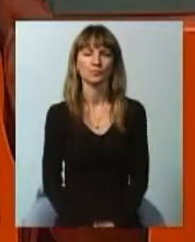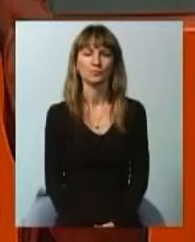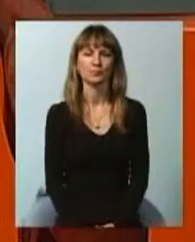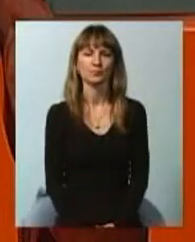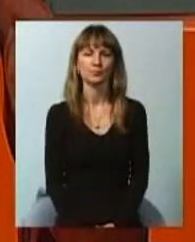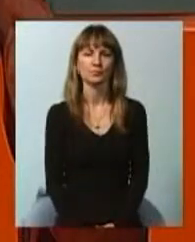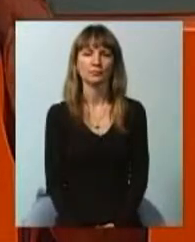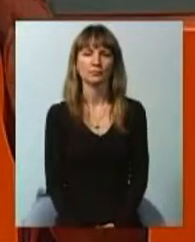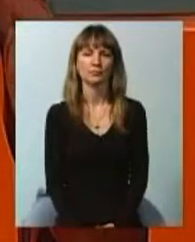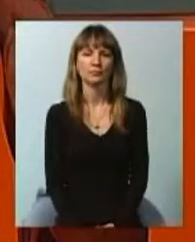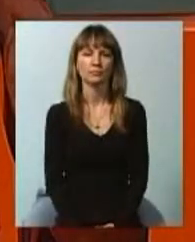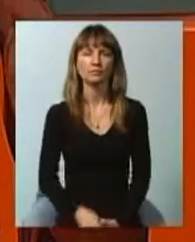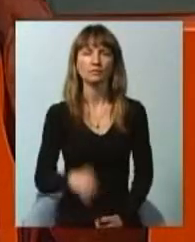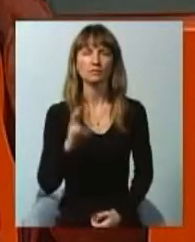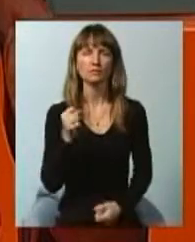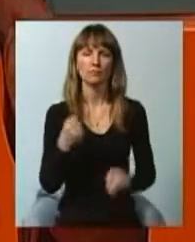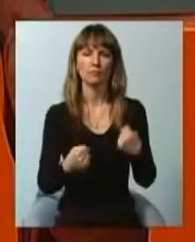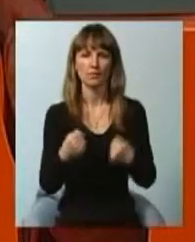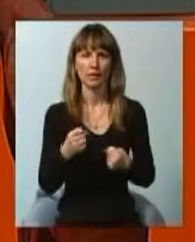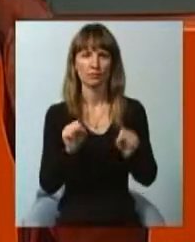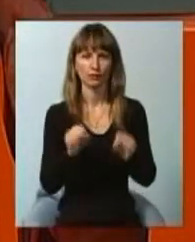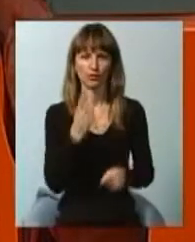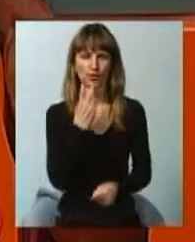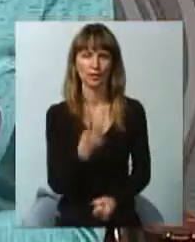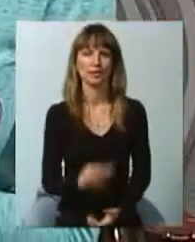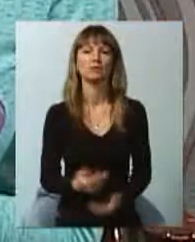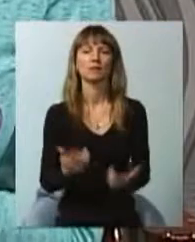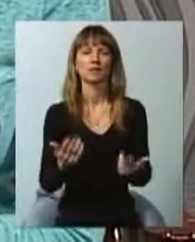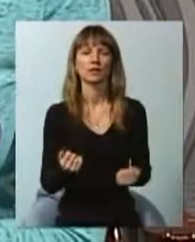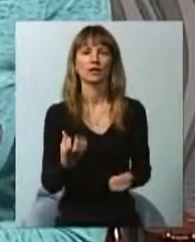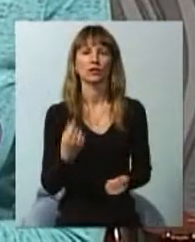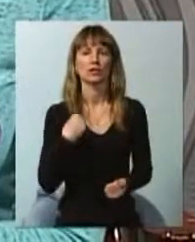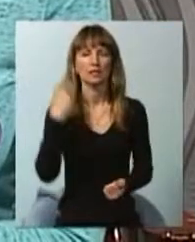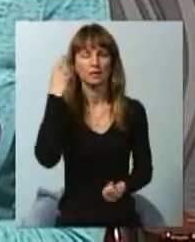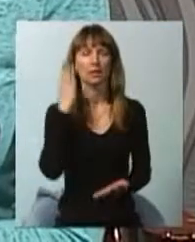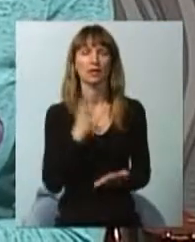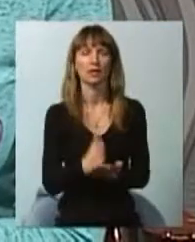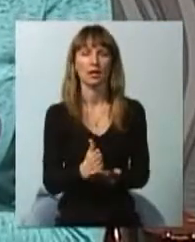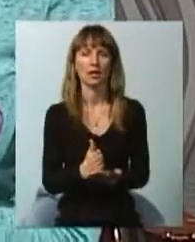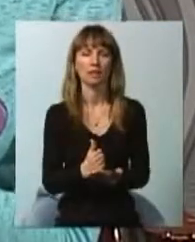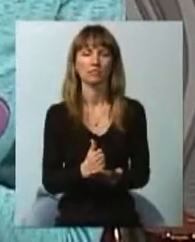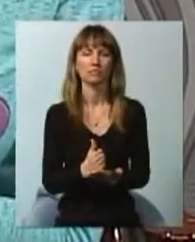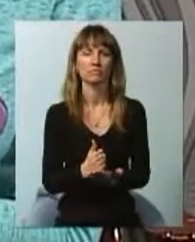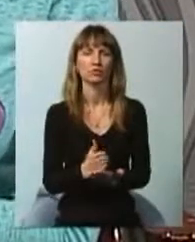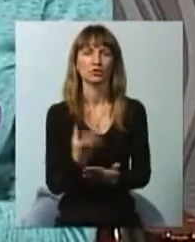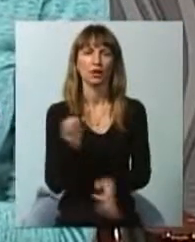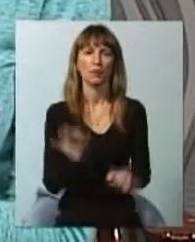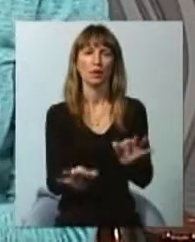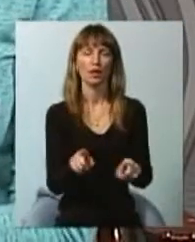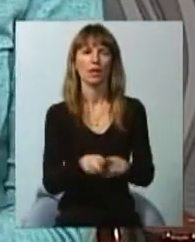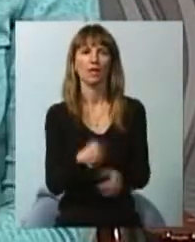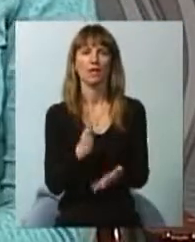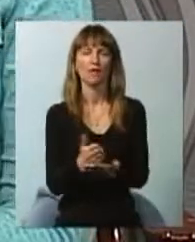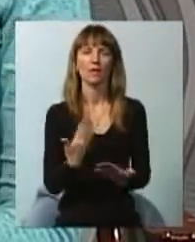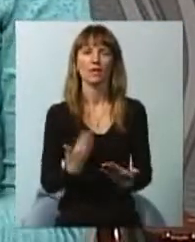стеклах, на машині обсідає. Так, а ще, я знаю, є таке... Так, є ще природне таке явище,